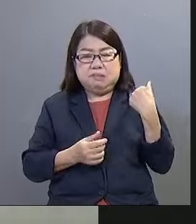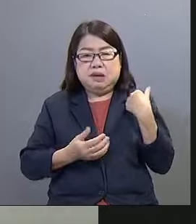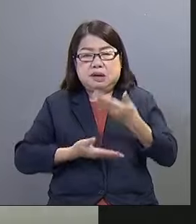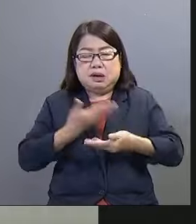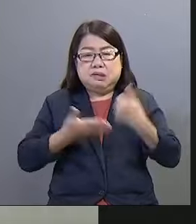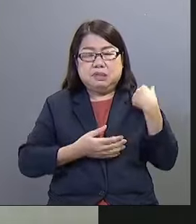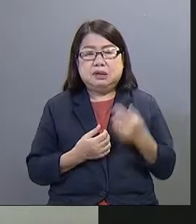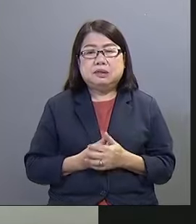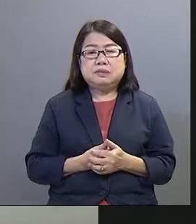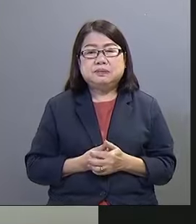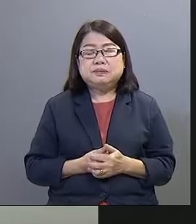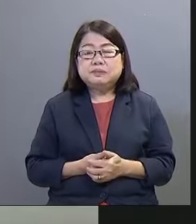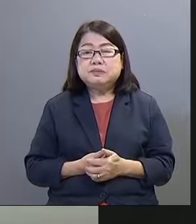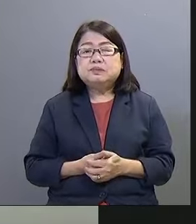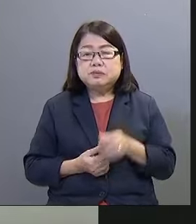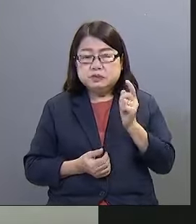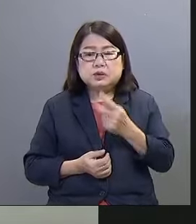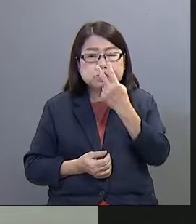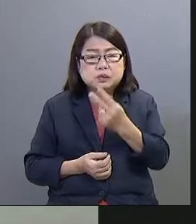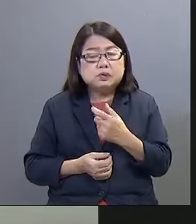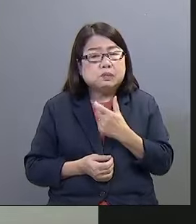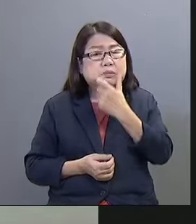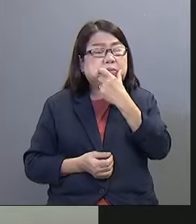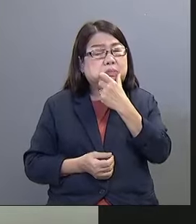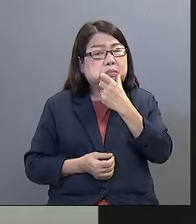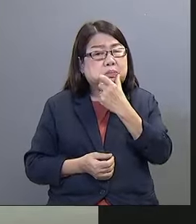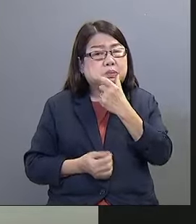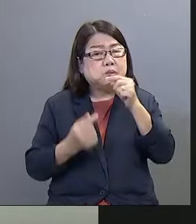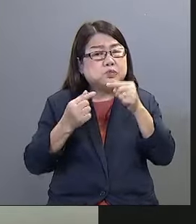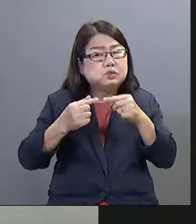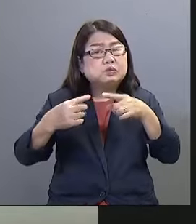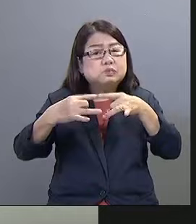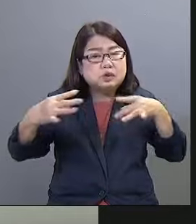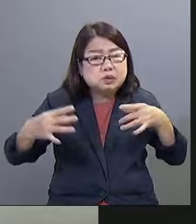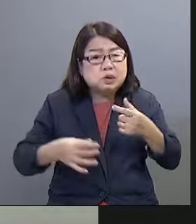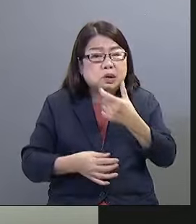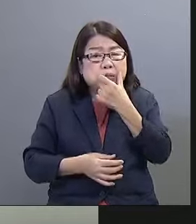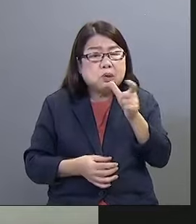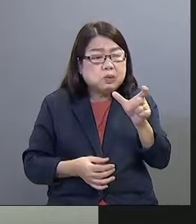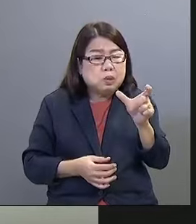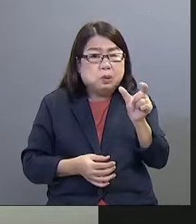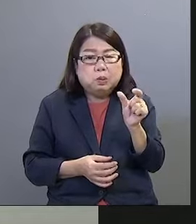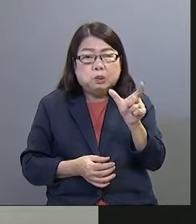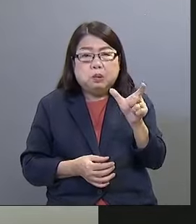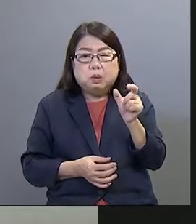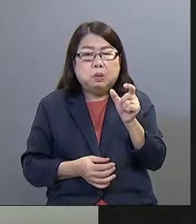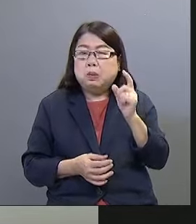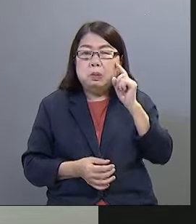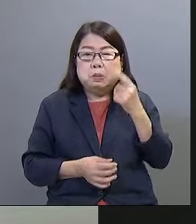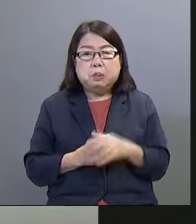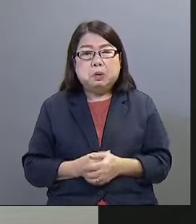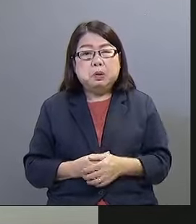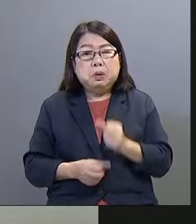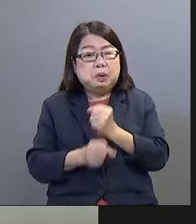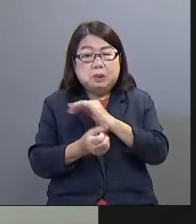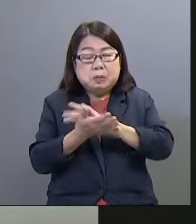จะเป็เกี่ยวกับเรื่อง ความพอดีเพระวาบางที ทำมาสำเร็รปบางส่วนอาจจะ